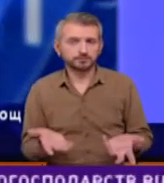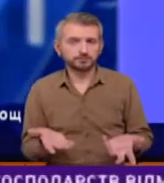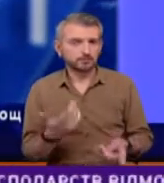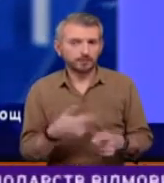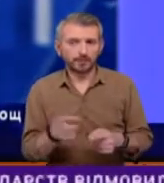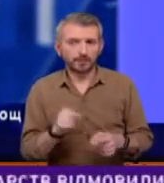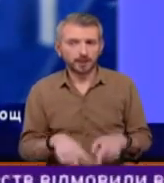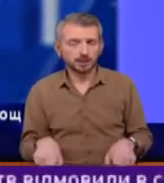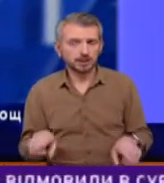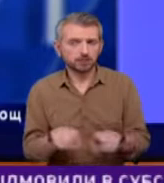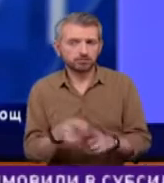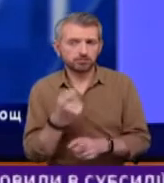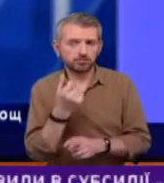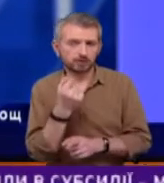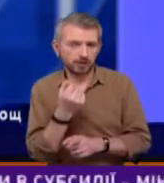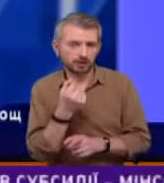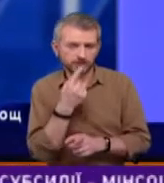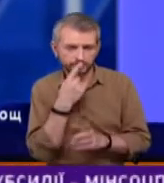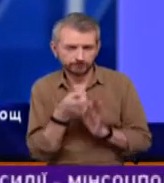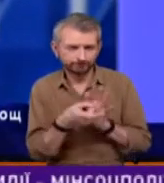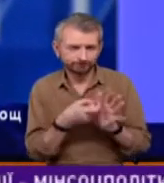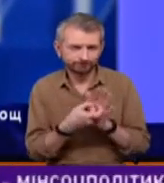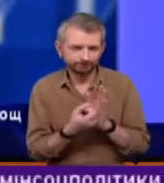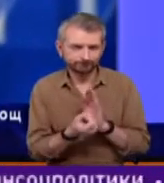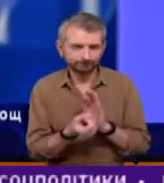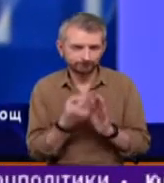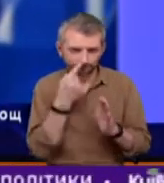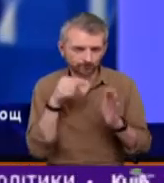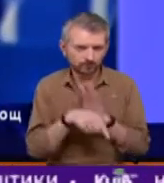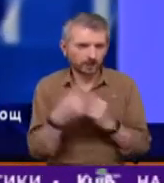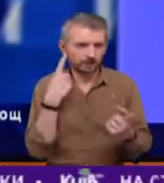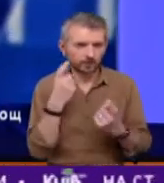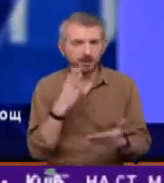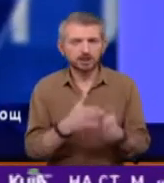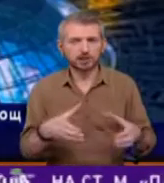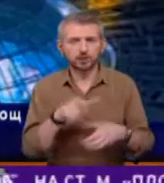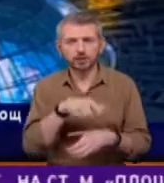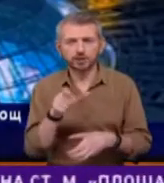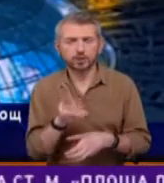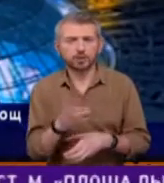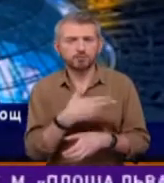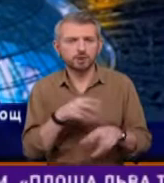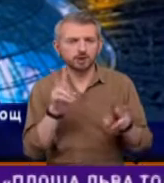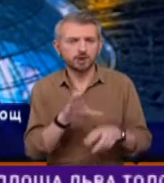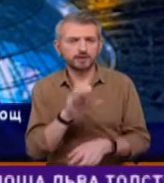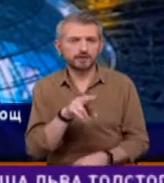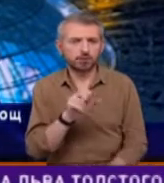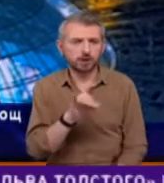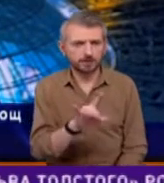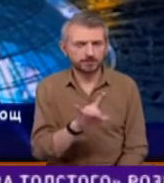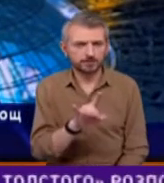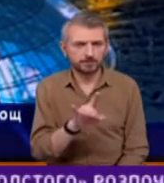це така дещо інсайдерська інформація, але, в принципі, ну, от є категорія людей, яких ми називаємо сєпар.